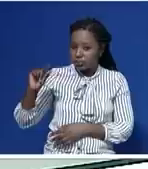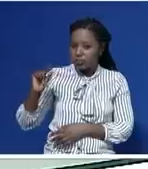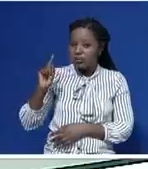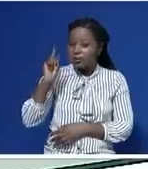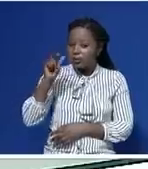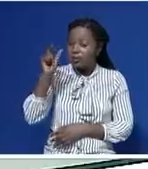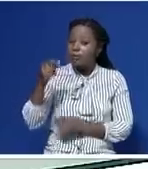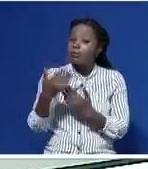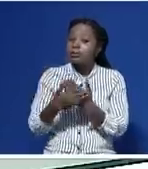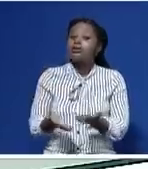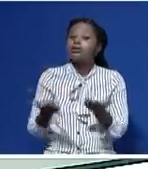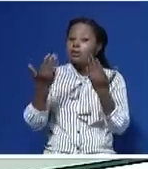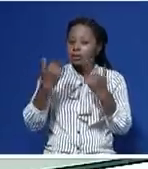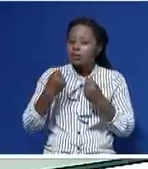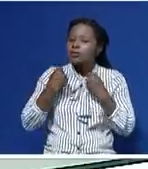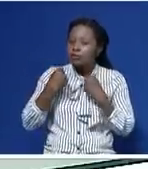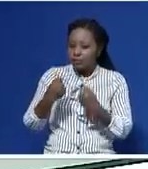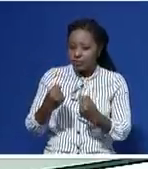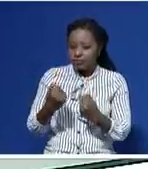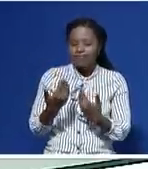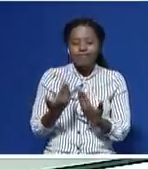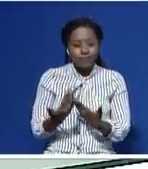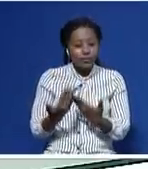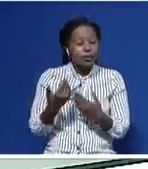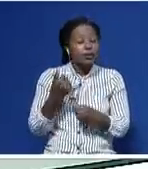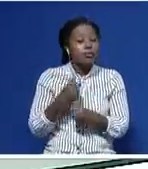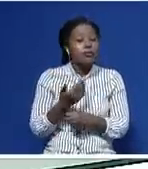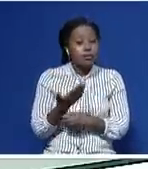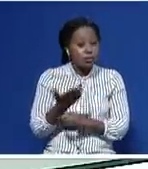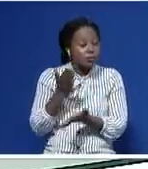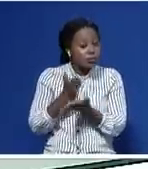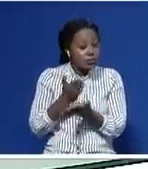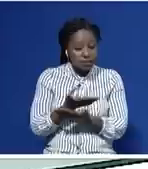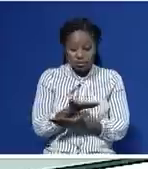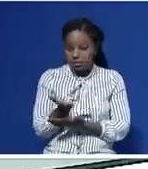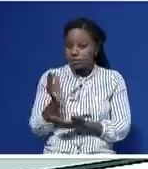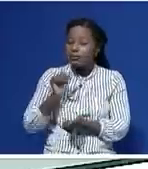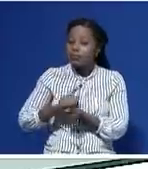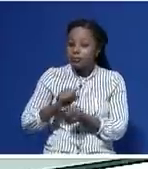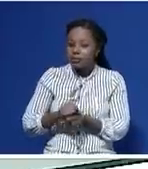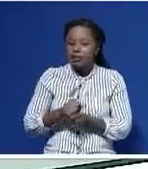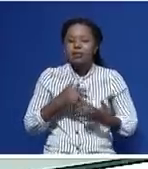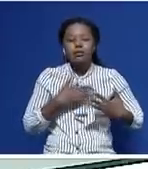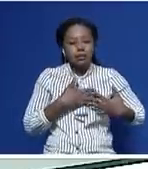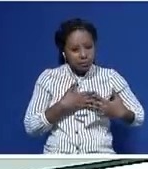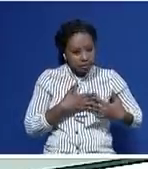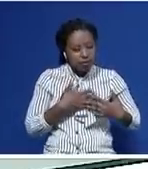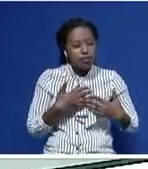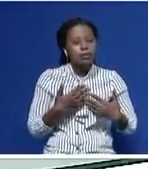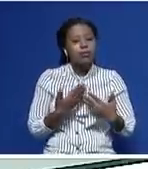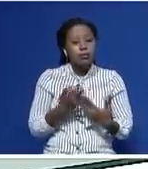ambao wananchi wanaweza wakaimudu. Kwa hiyo imepelekea kuhakikisha kwamba bidhaa hizi zinapendwa na